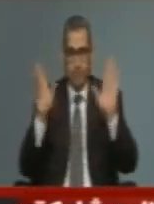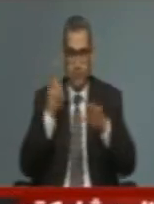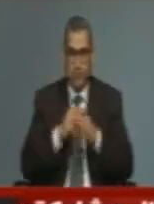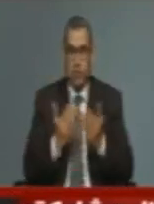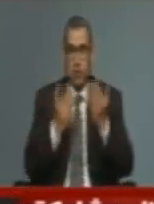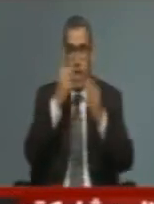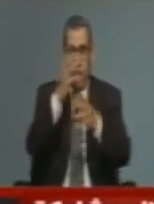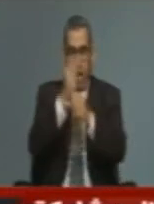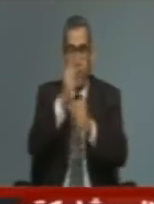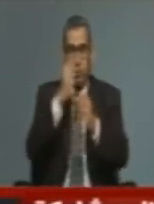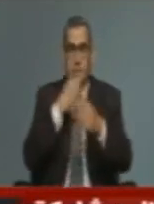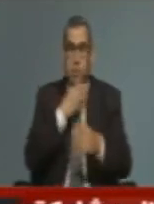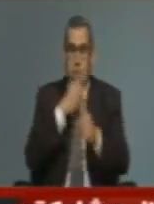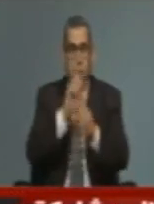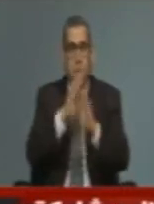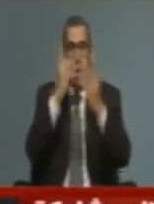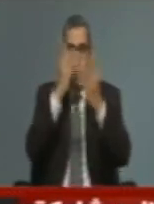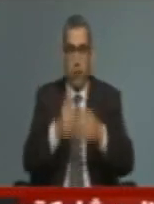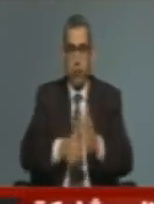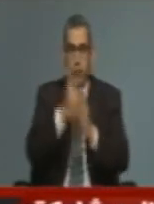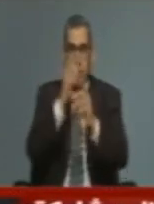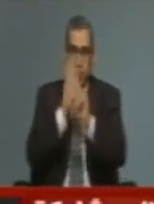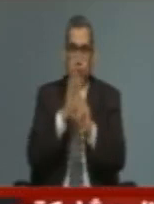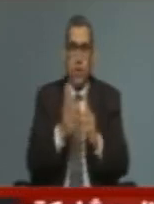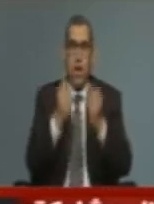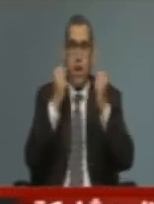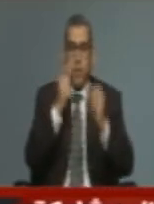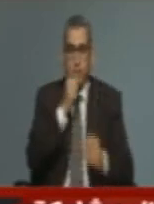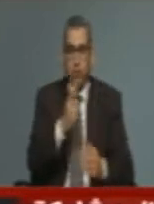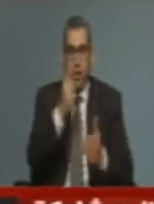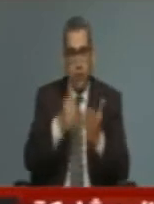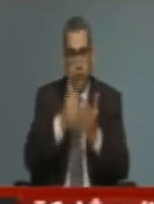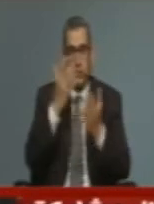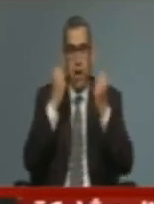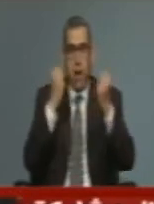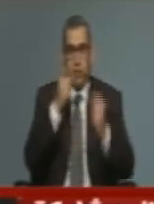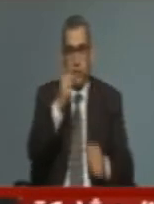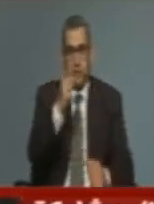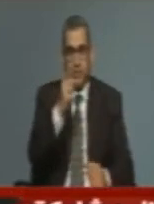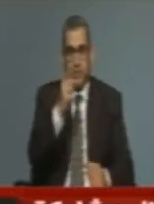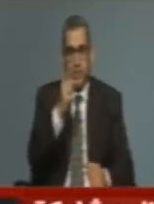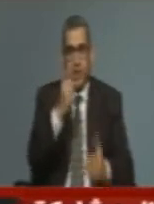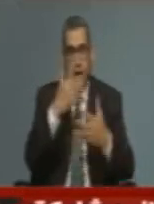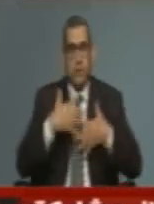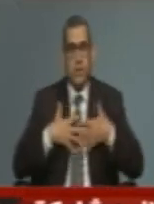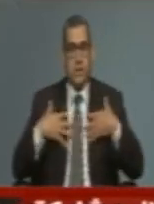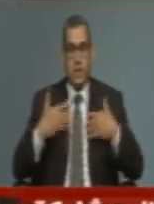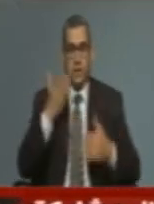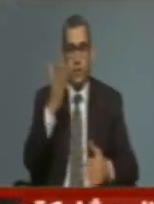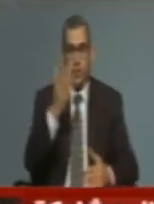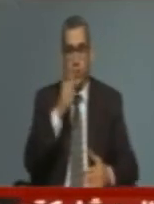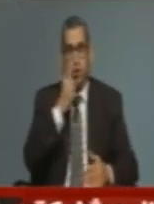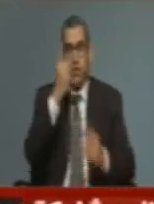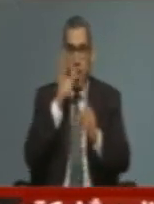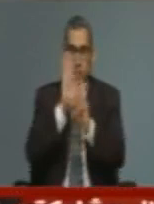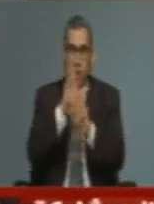ضيقه. امين يا رب. وينصرك ويقويك. امين. ويقدرك. امين يا رب. ويسعدك. امين. ويكبر بخاطرك زي ما